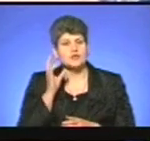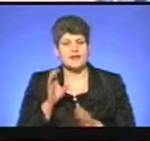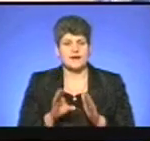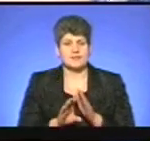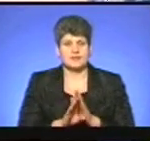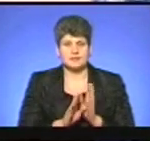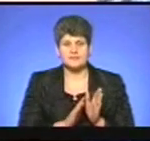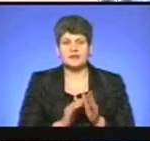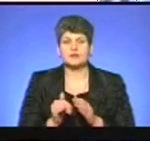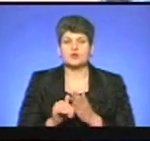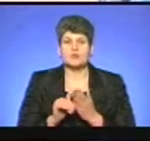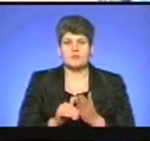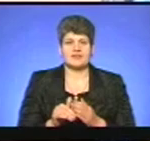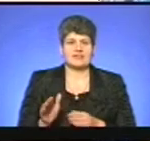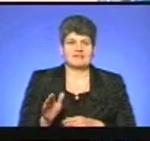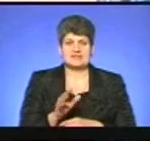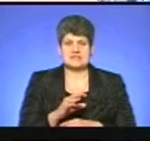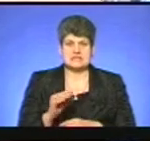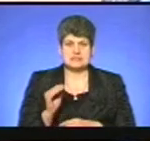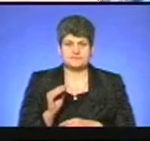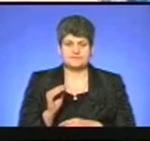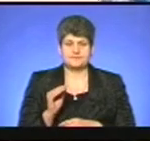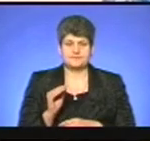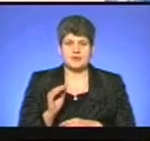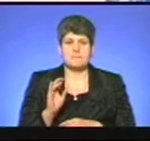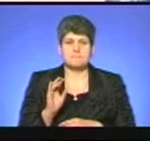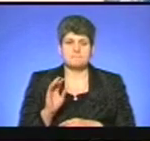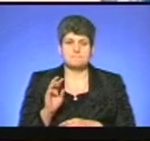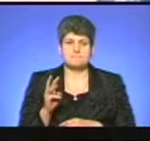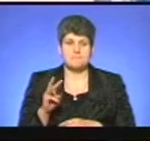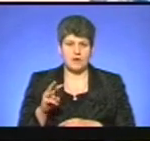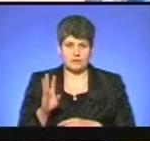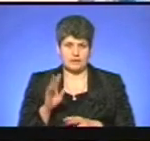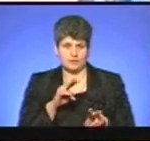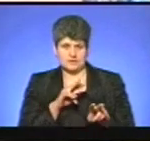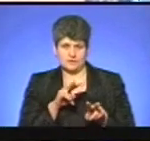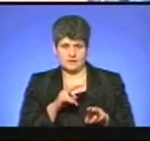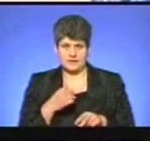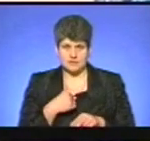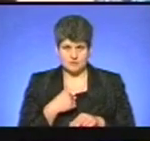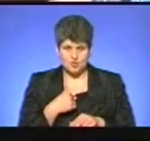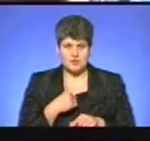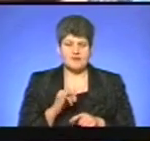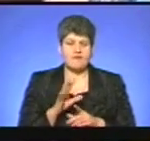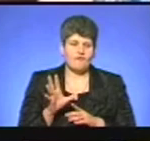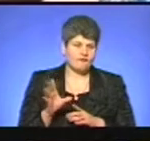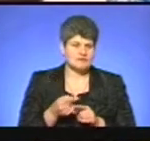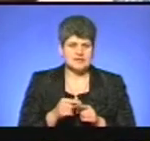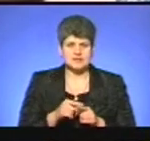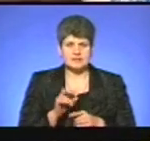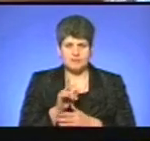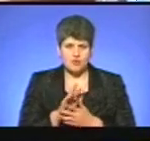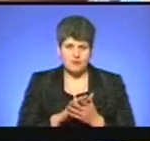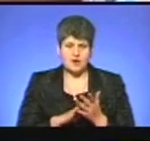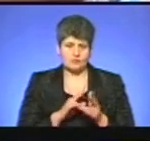слухняним і допомагати всім. Миколай буде слідити за мною, і він це все побачить